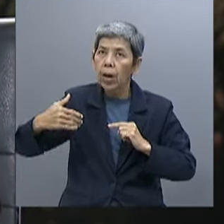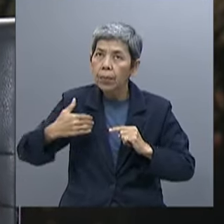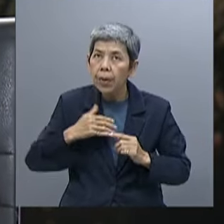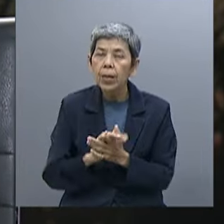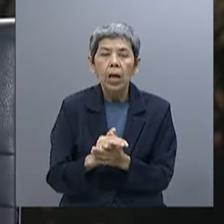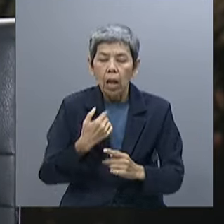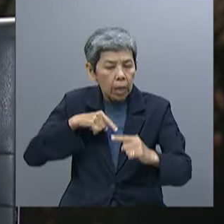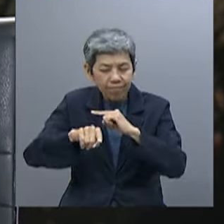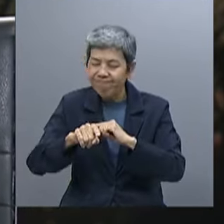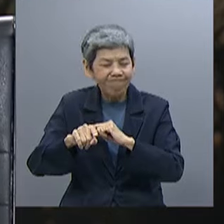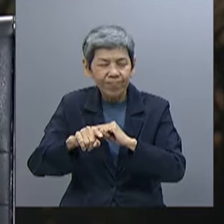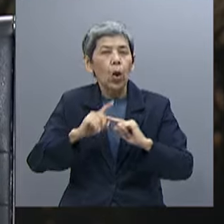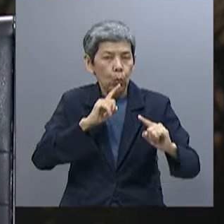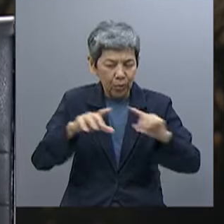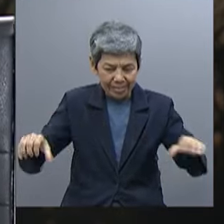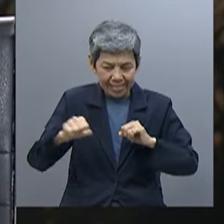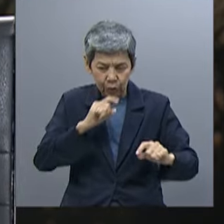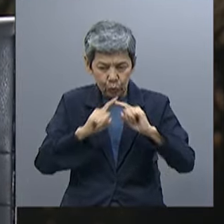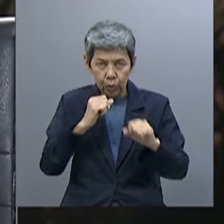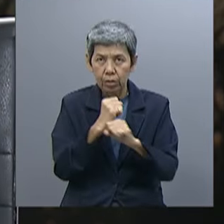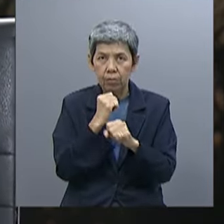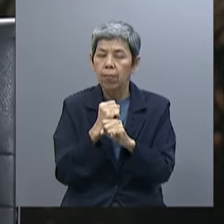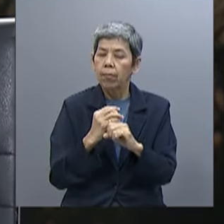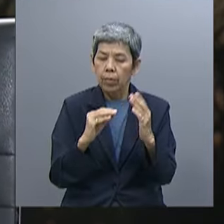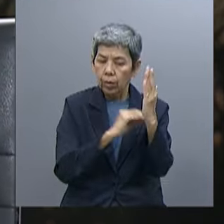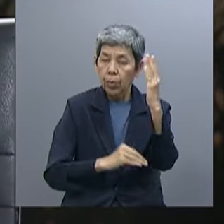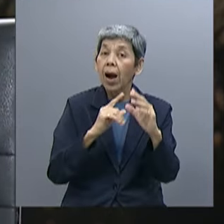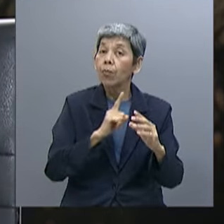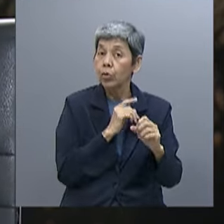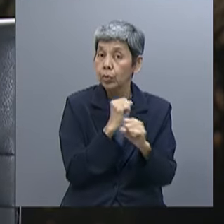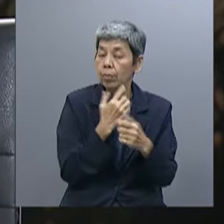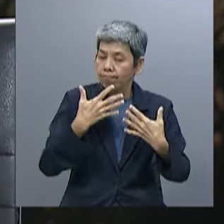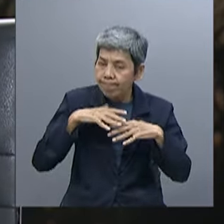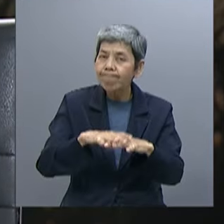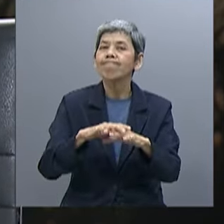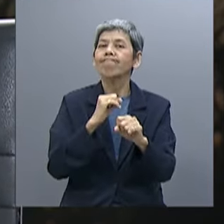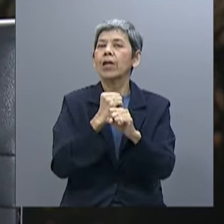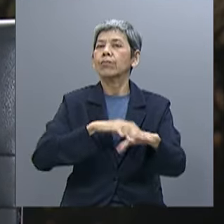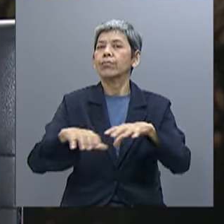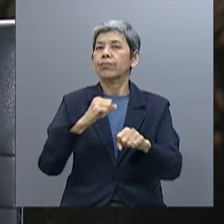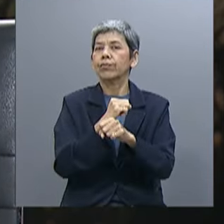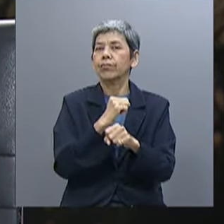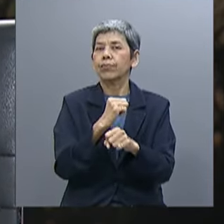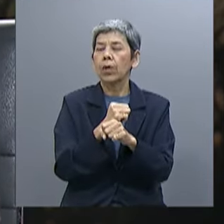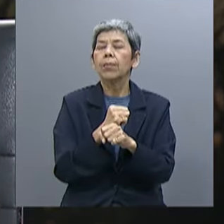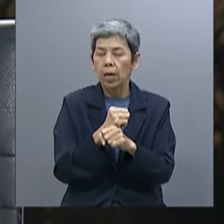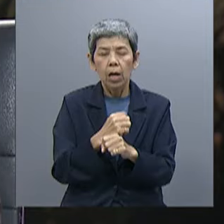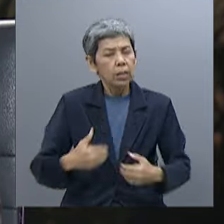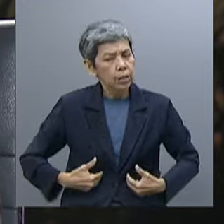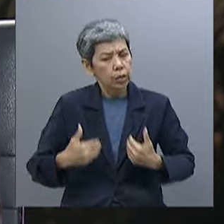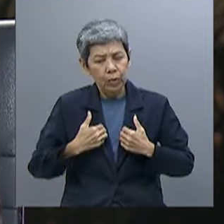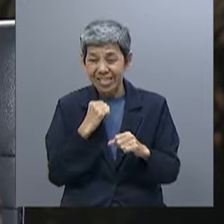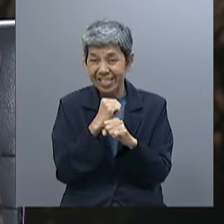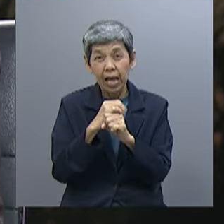ไปแอบคุยที่อื่นเราจะมีการกระจายอำนาจกับพี่น้องประชาชนเข้ามามีส่วนร่วมในการบริหารจัดการการกำหนดชะตาชีวิตในเรื่องเ